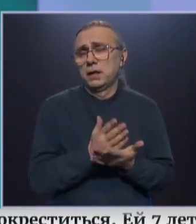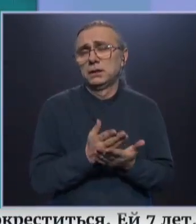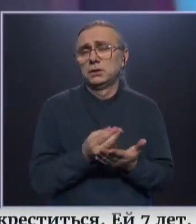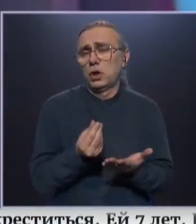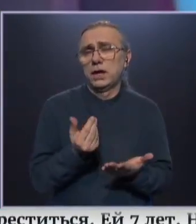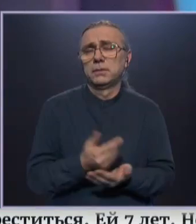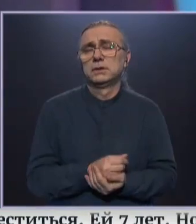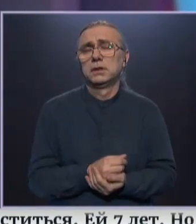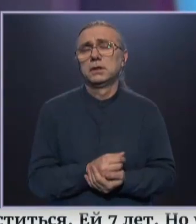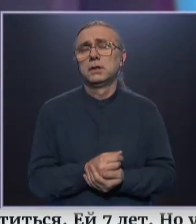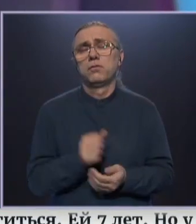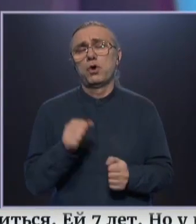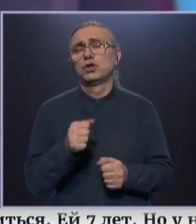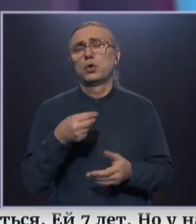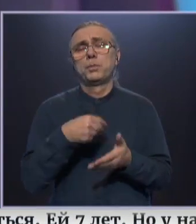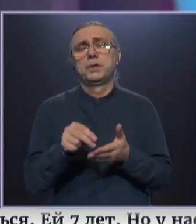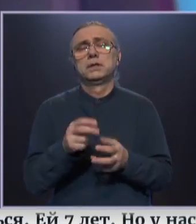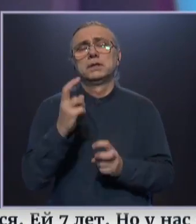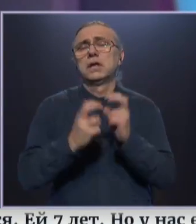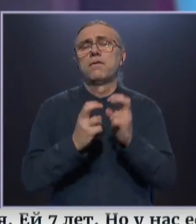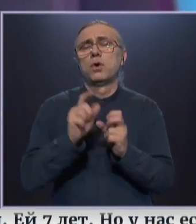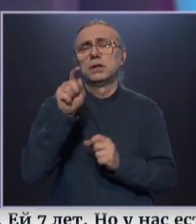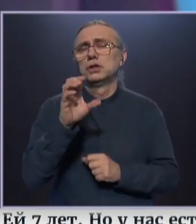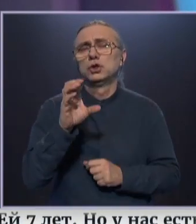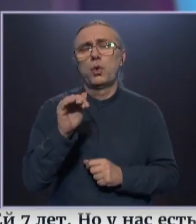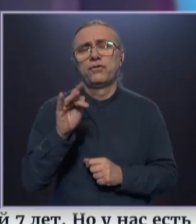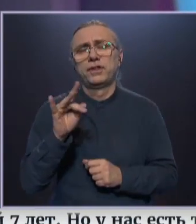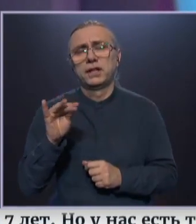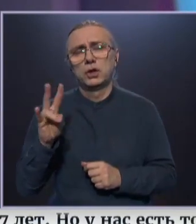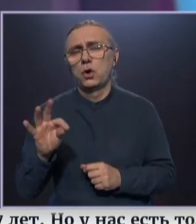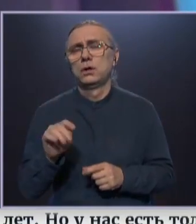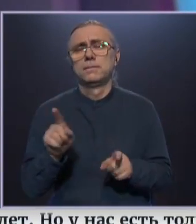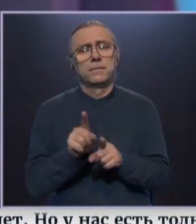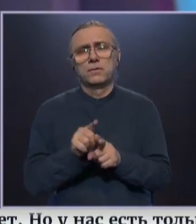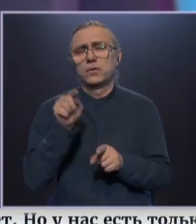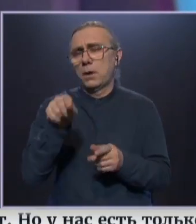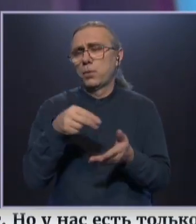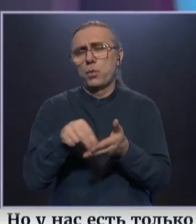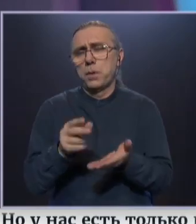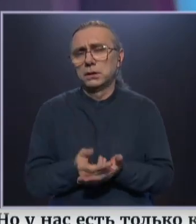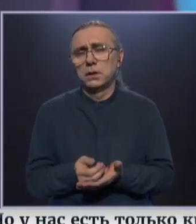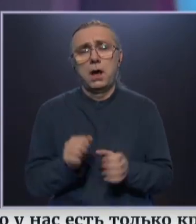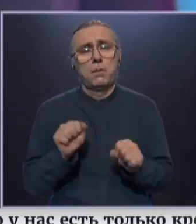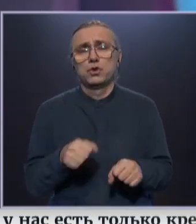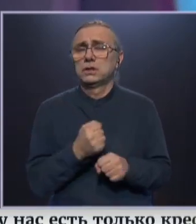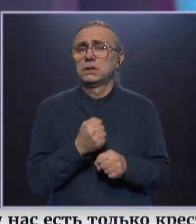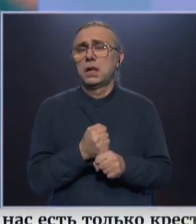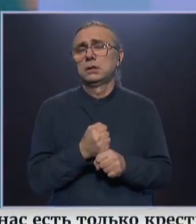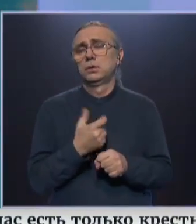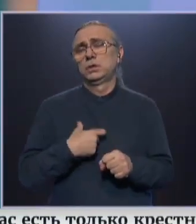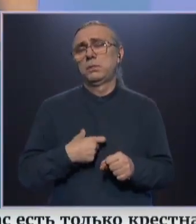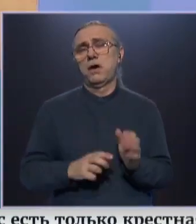но вам придется ехать в Подмосковье, да, и там покупать. А можете это сделать у себя в храме, когда вы